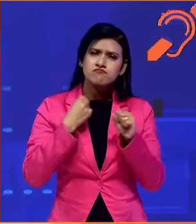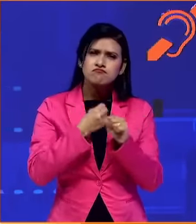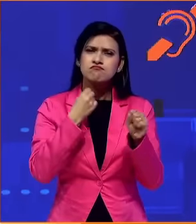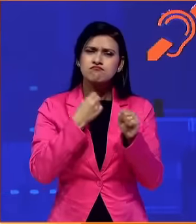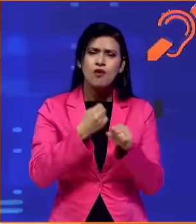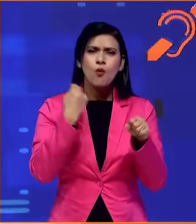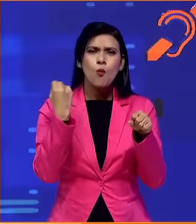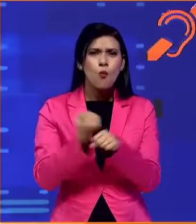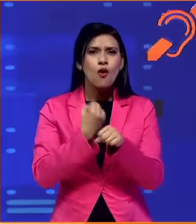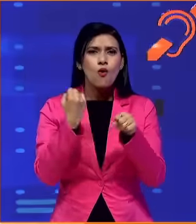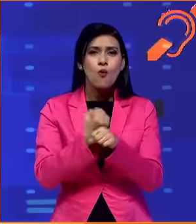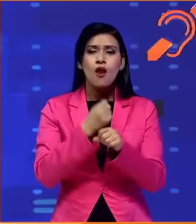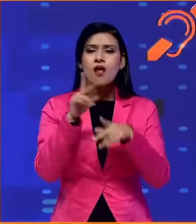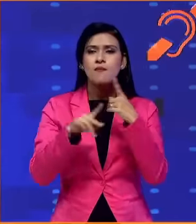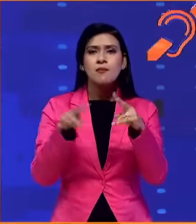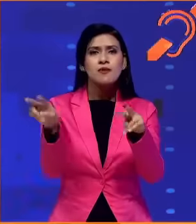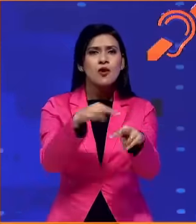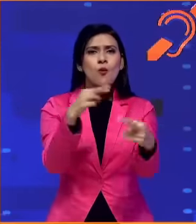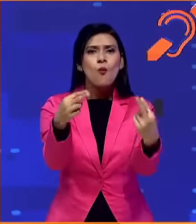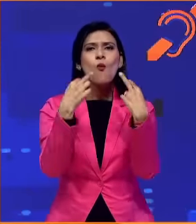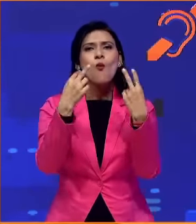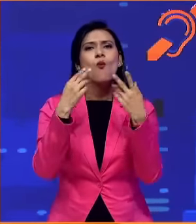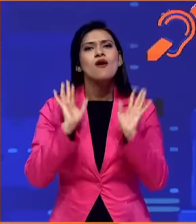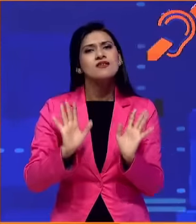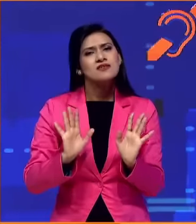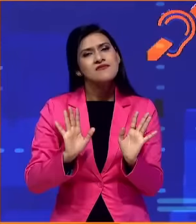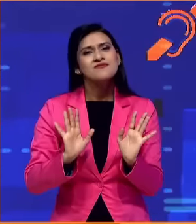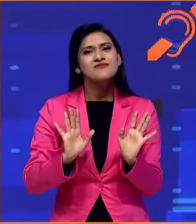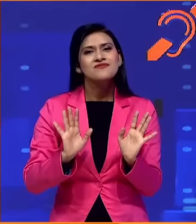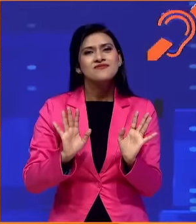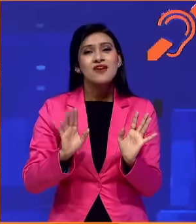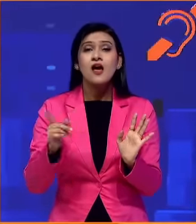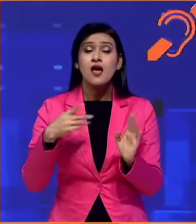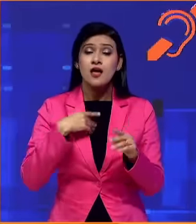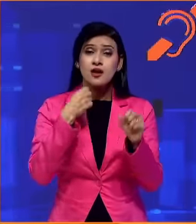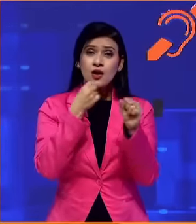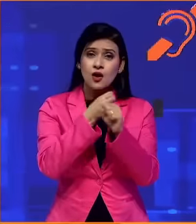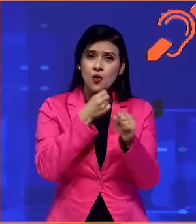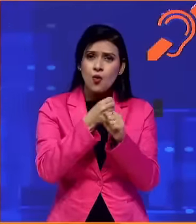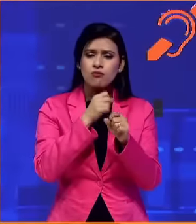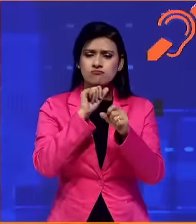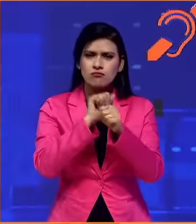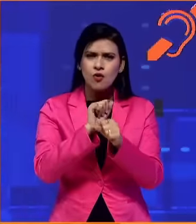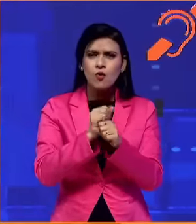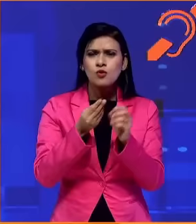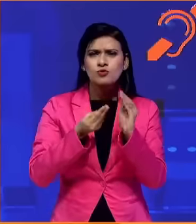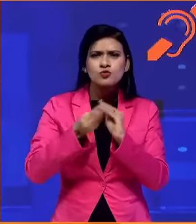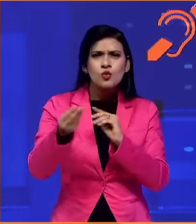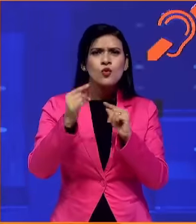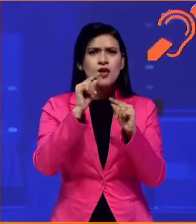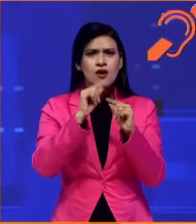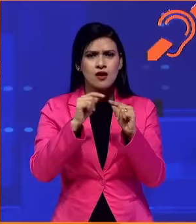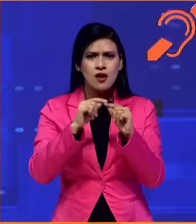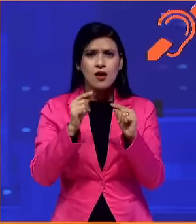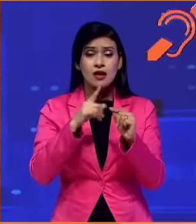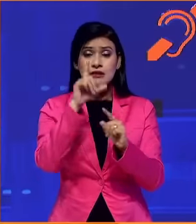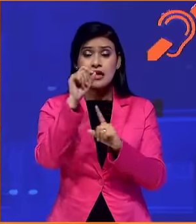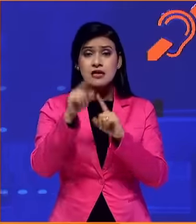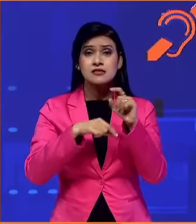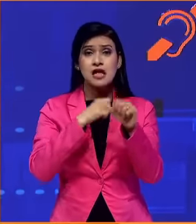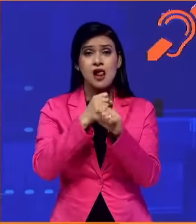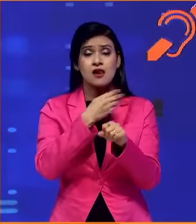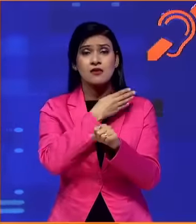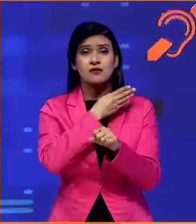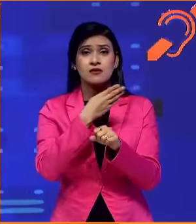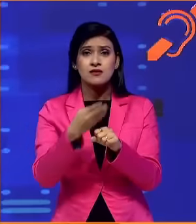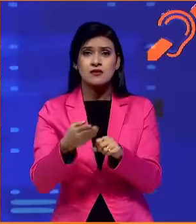जनता सबकुछदेखलेतीहै।इसीलिए, हमनेजोदिशातयकीहै,उसमेंहमें संघर्षकरनाहोगाक्योंकिचुनाव आरहेहैं।हम 10सालसेविपक्षमेंहैं।लेकिन